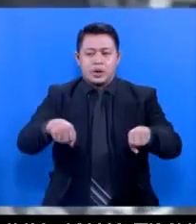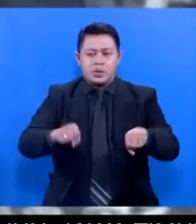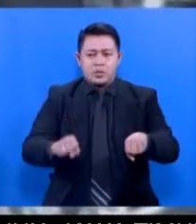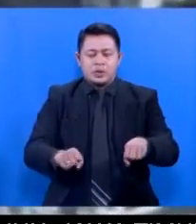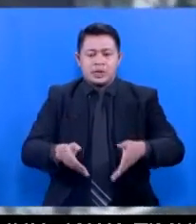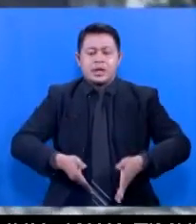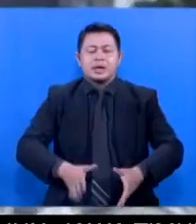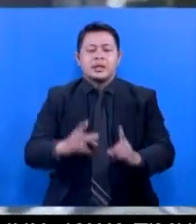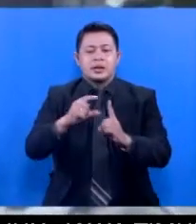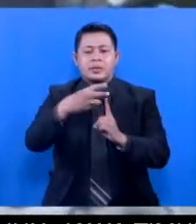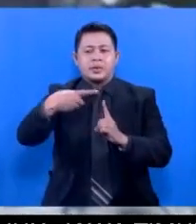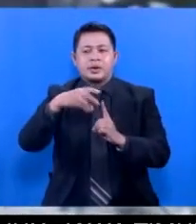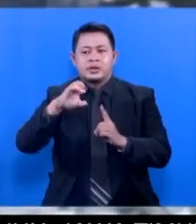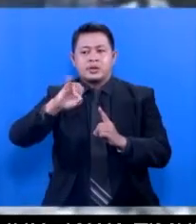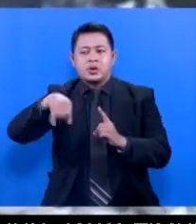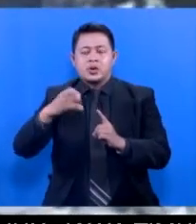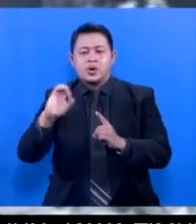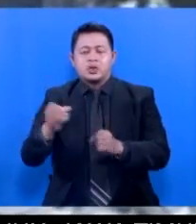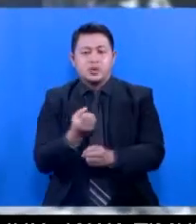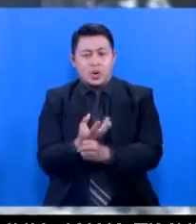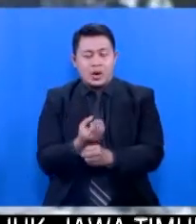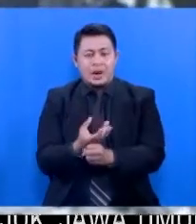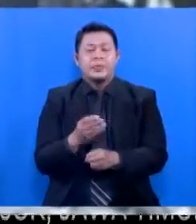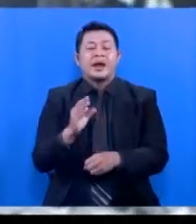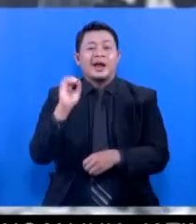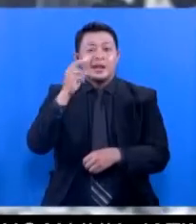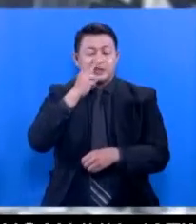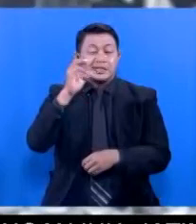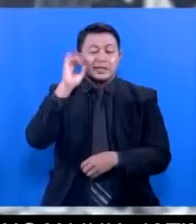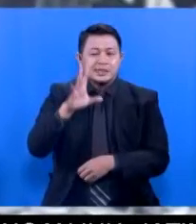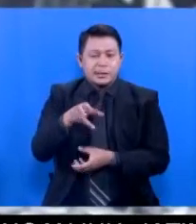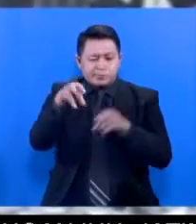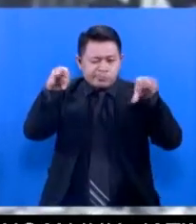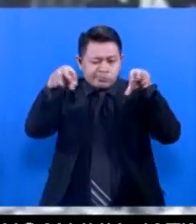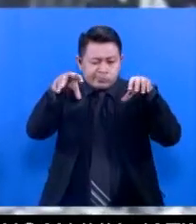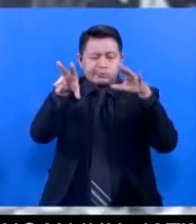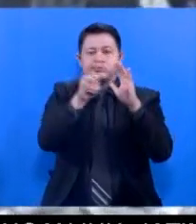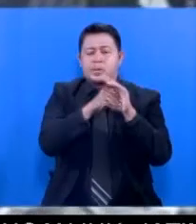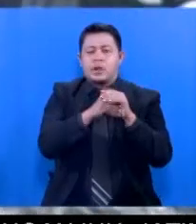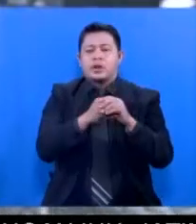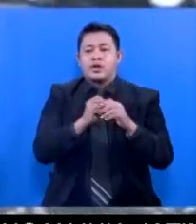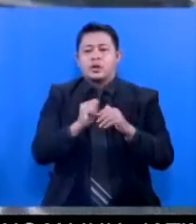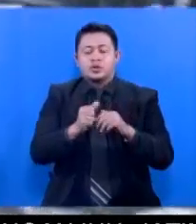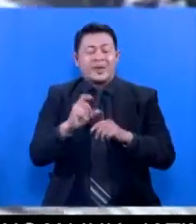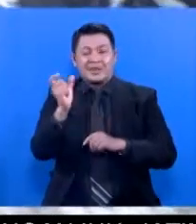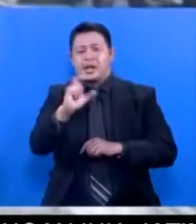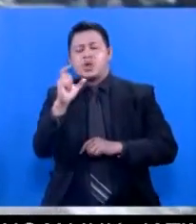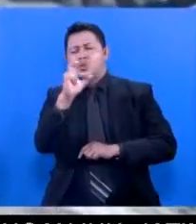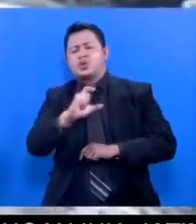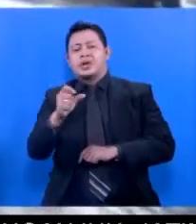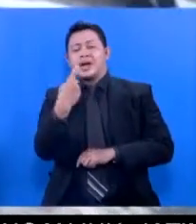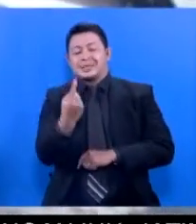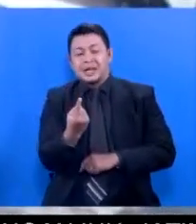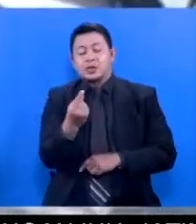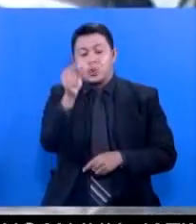di jalan Petojo Gambir Jakarta Pusat Senin siang terekam CCTV agar tidak dicurigai satu